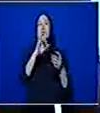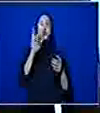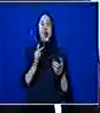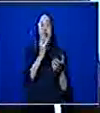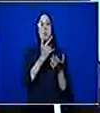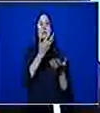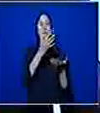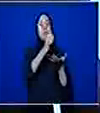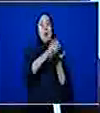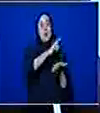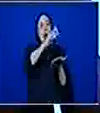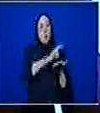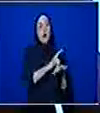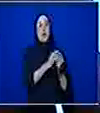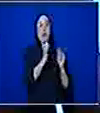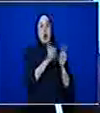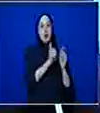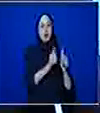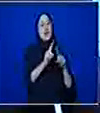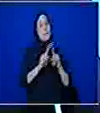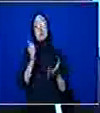tapi biasanya di Republik ini